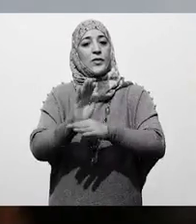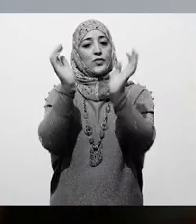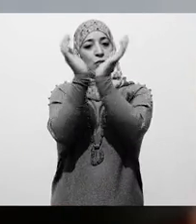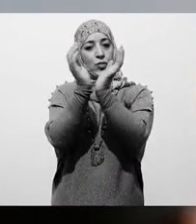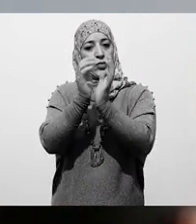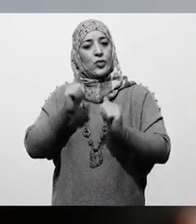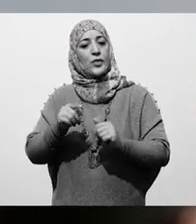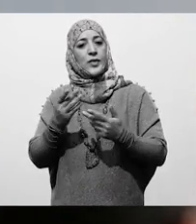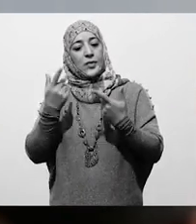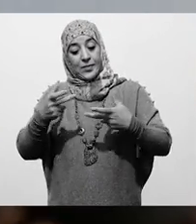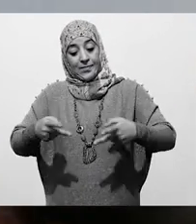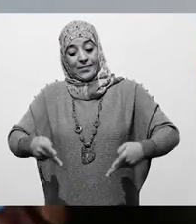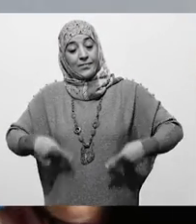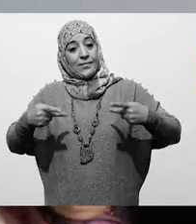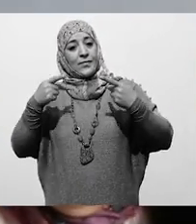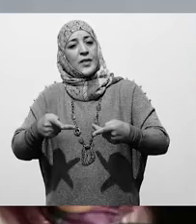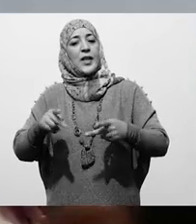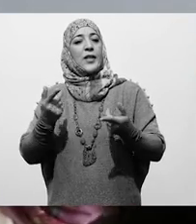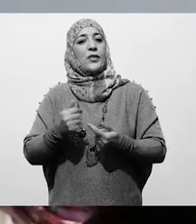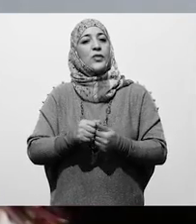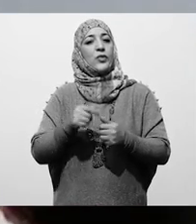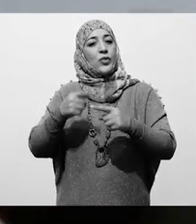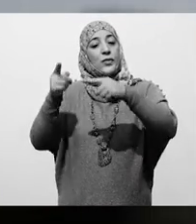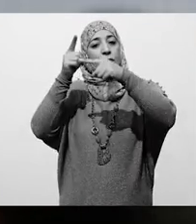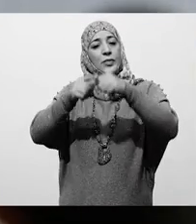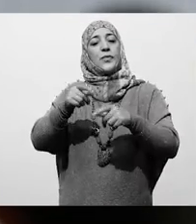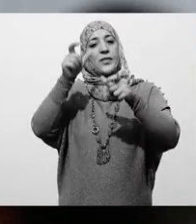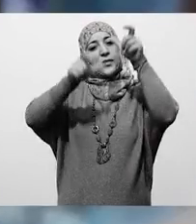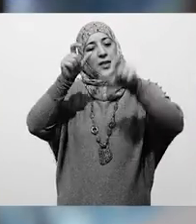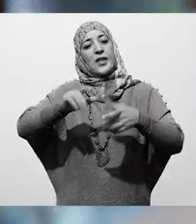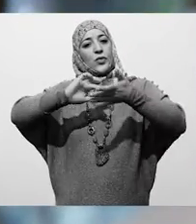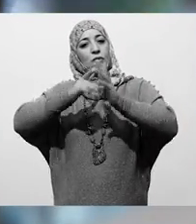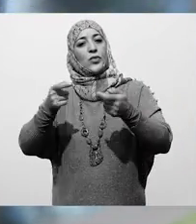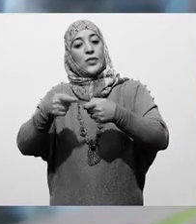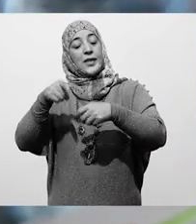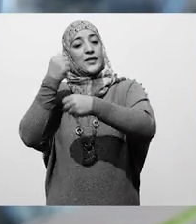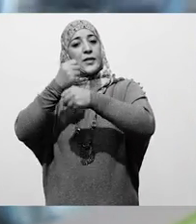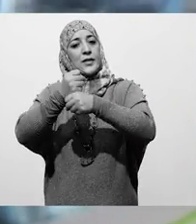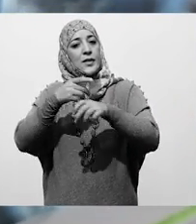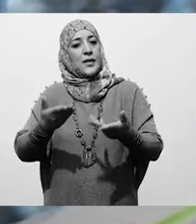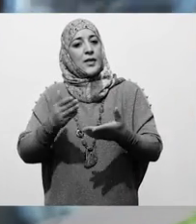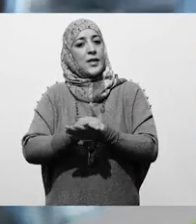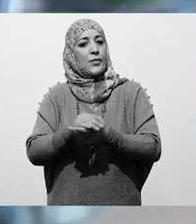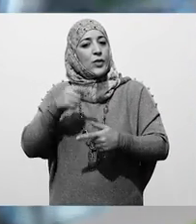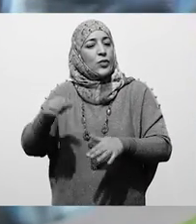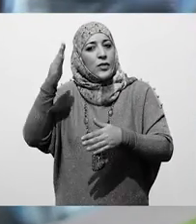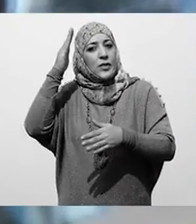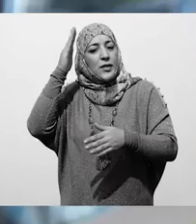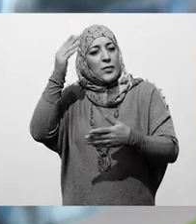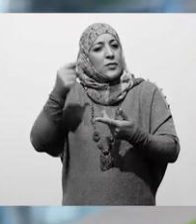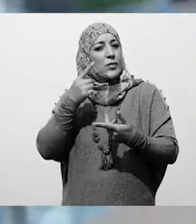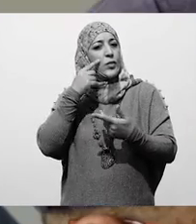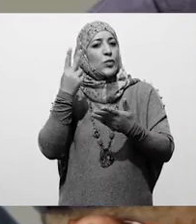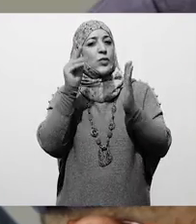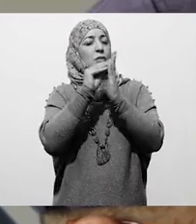sociale, comprendre leur vécu, et tout ça dans une perspective de droits humains. Dans cette approche, ce qui nous importe,